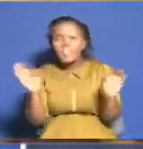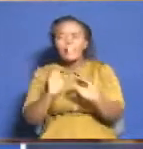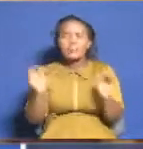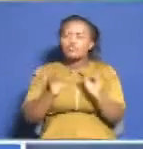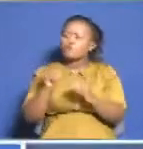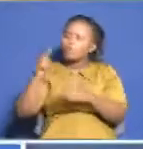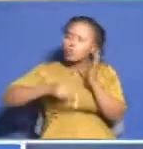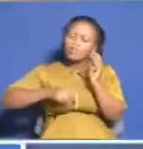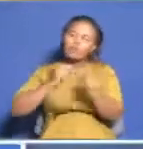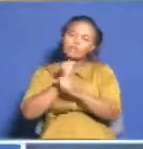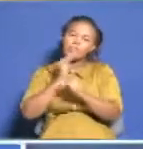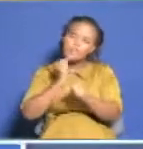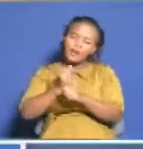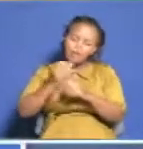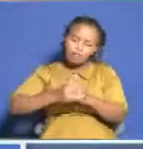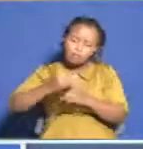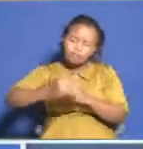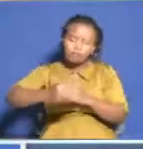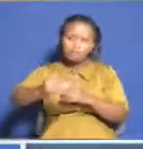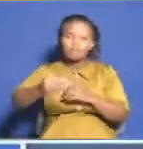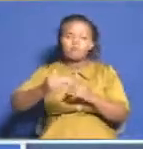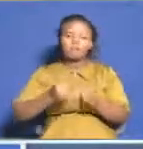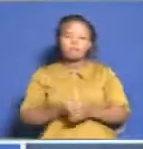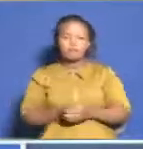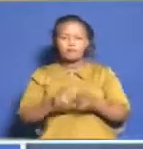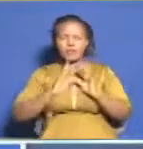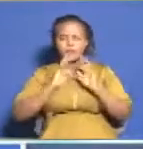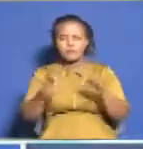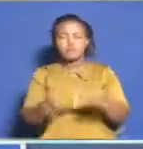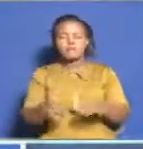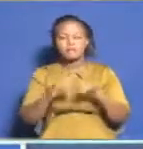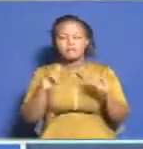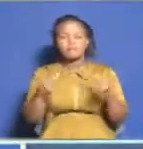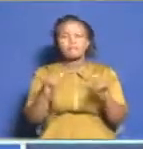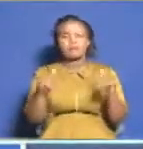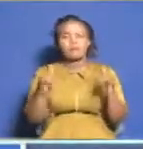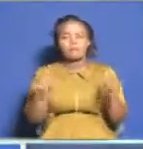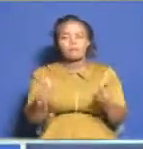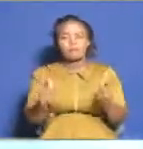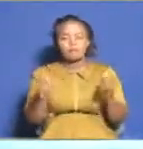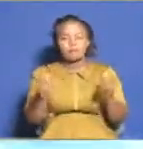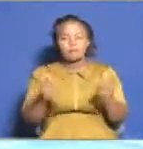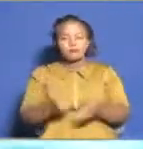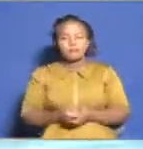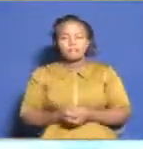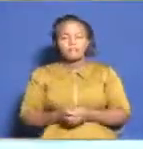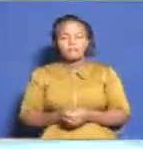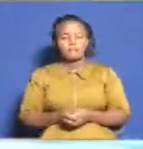done. Nikiripotia darubini ya Channel 1, naitwa Gladys Mungai.